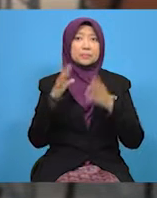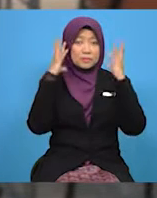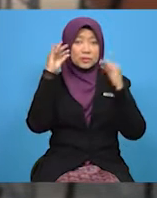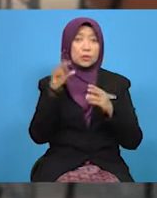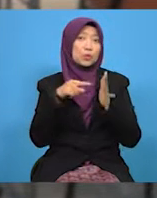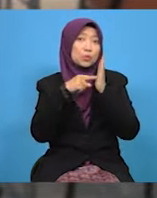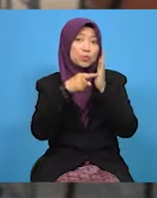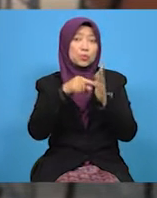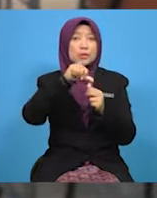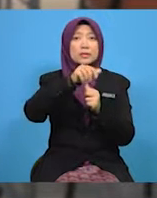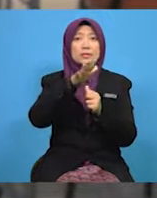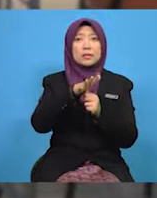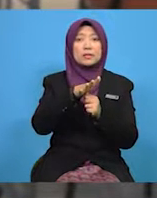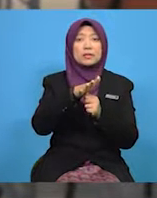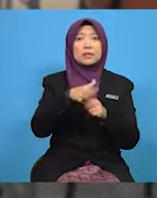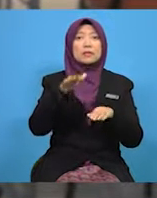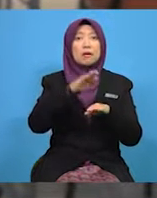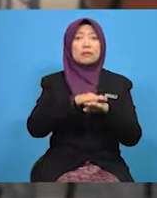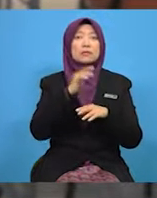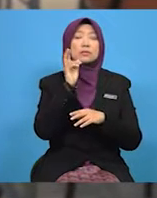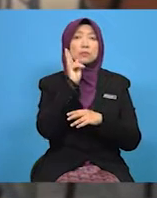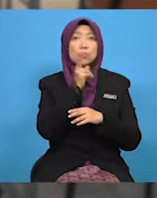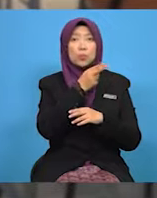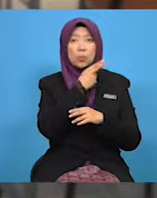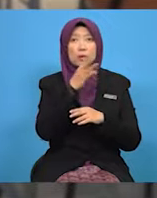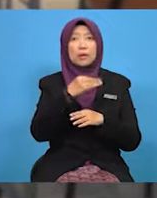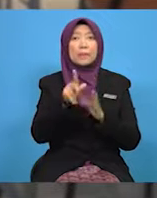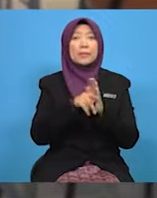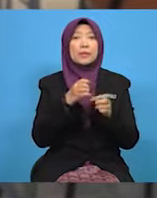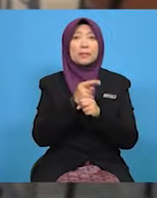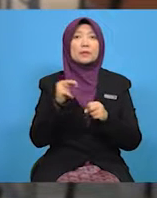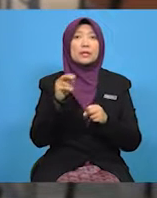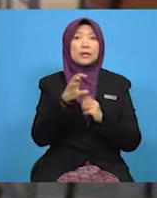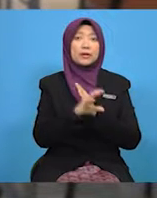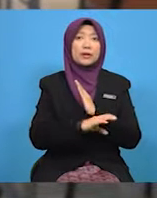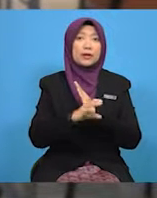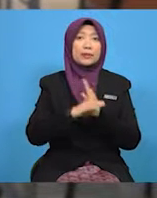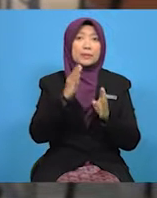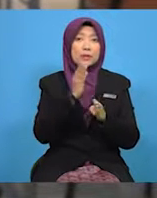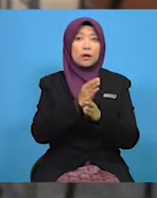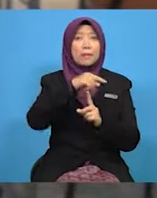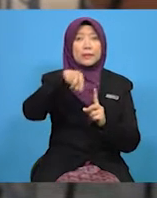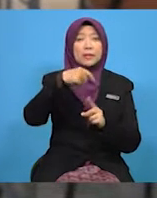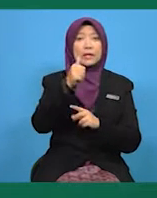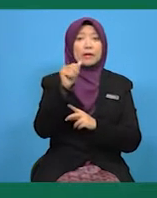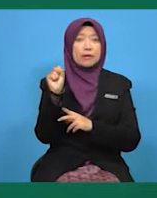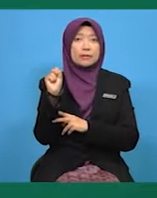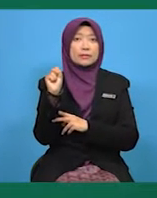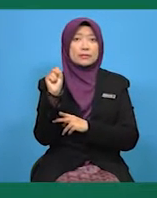tunjukkan kesan ke atas harga umum dan pendapatan negara benar apabila